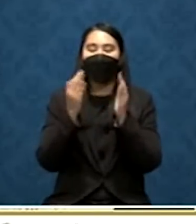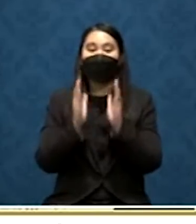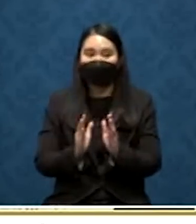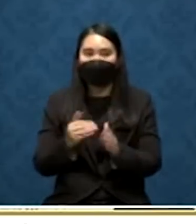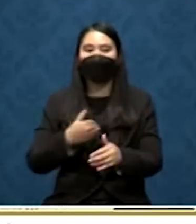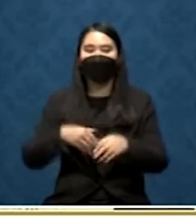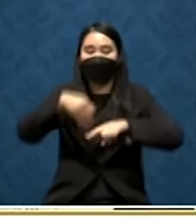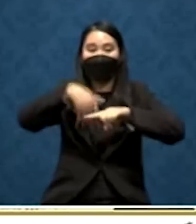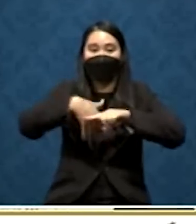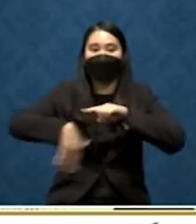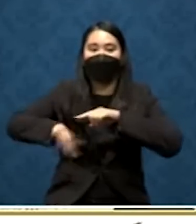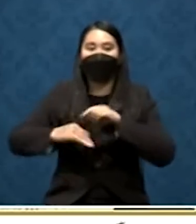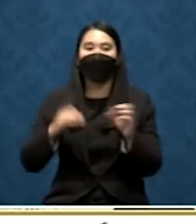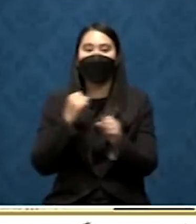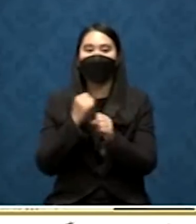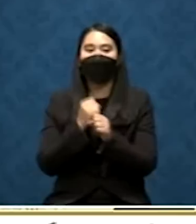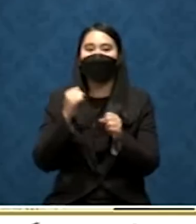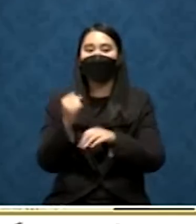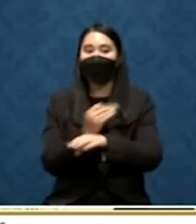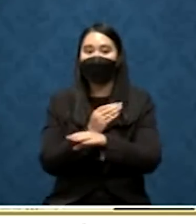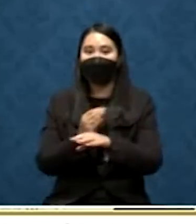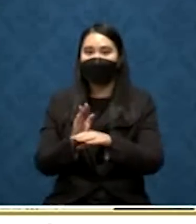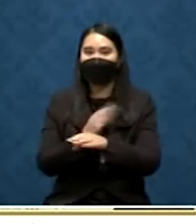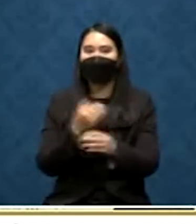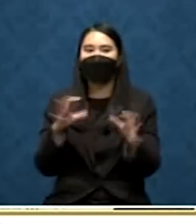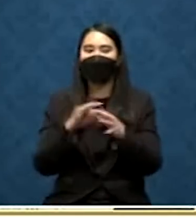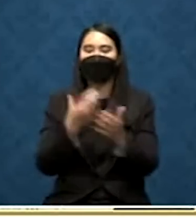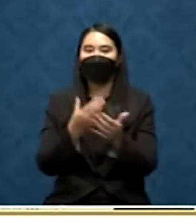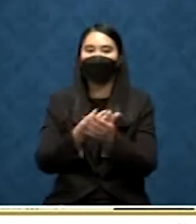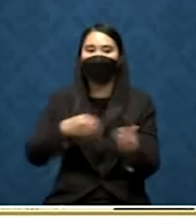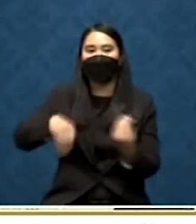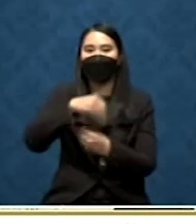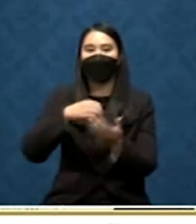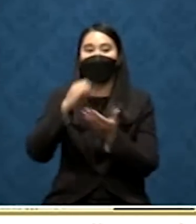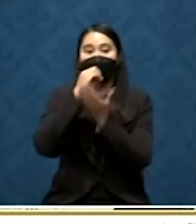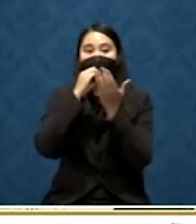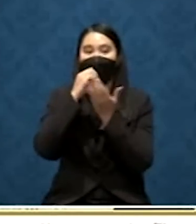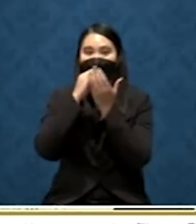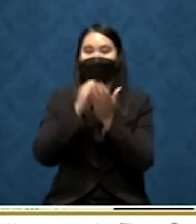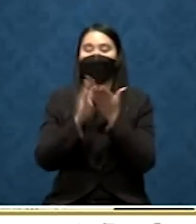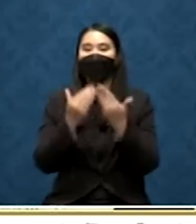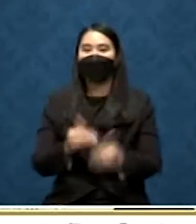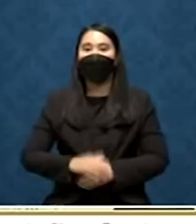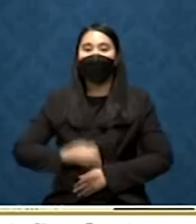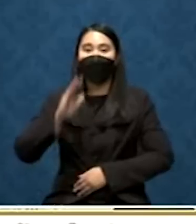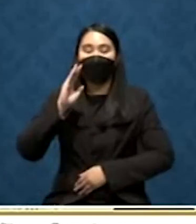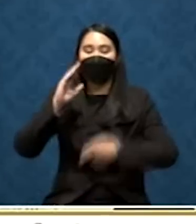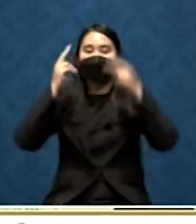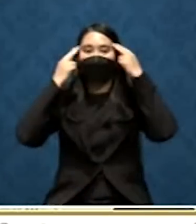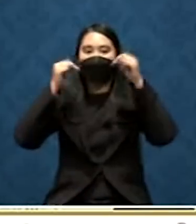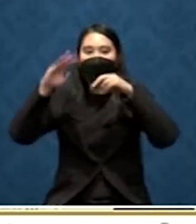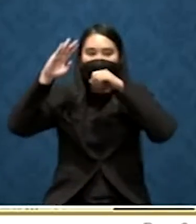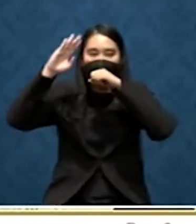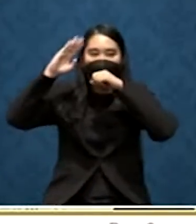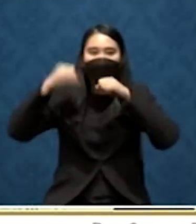น้องตัวเองในธุรกิจที่เป็นส่นหนึ่งของการฟอกเยินค้ายาสิบติดและคนอย่างพนเอกประยุทธขอ